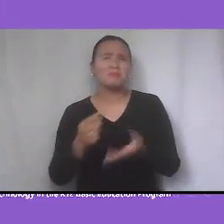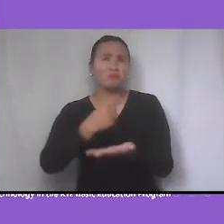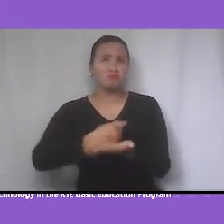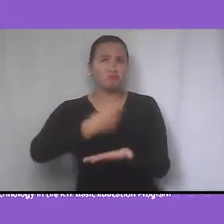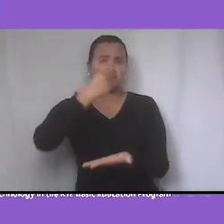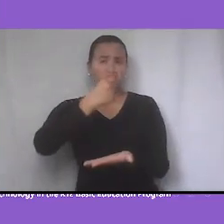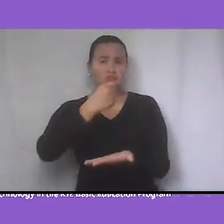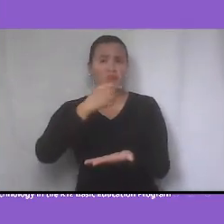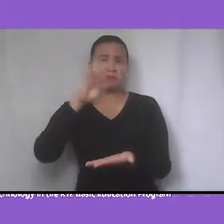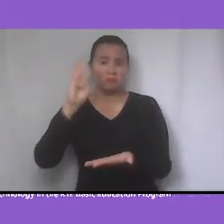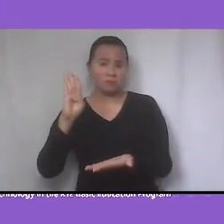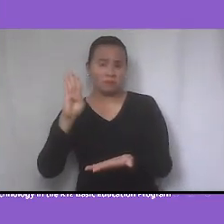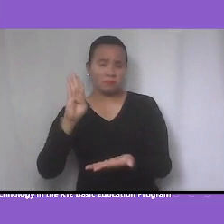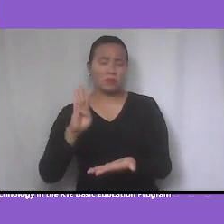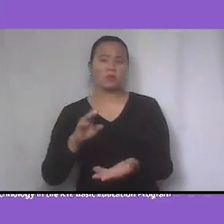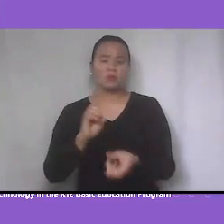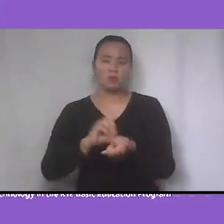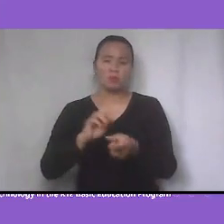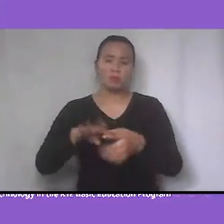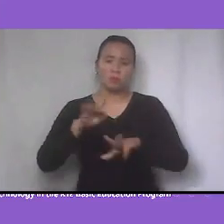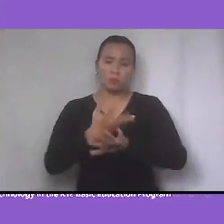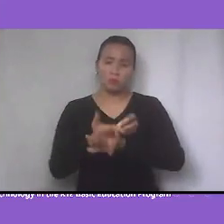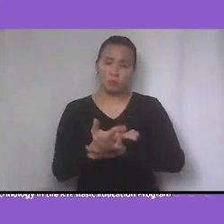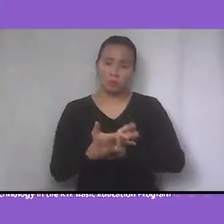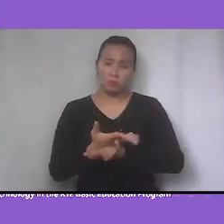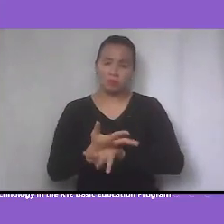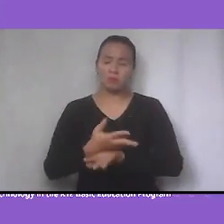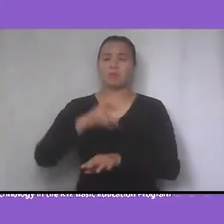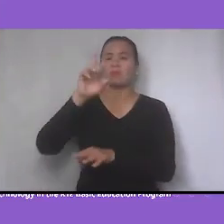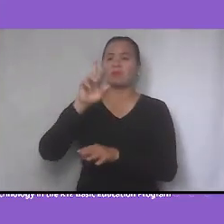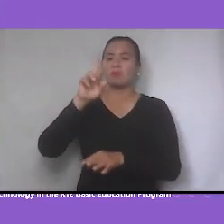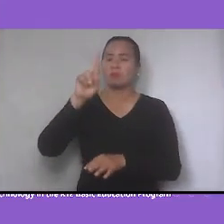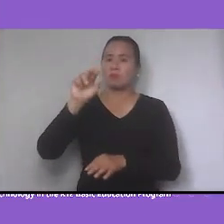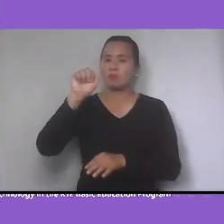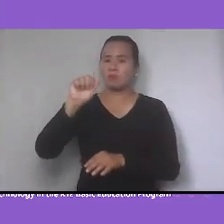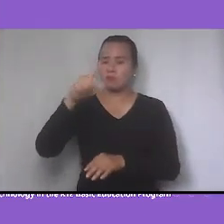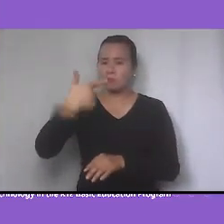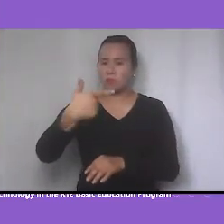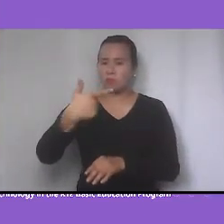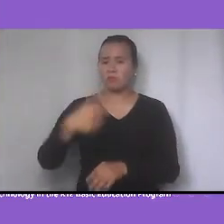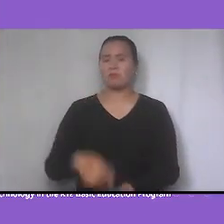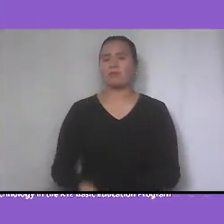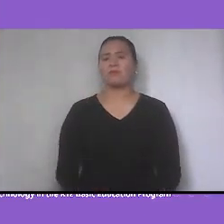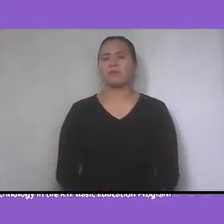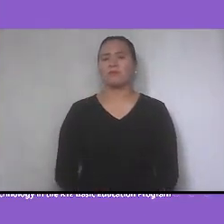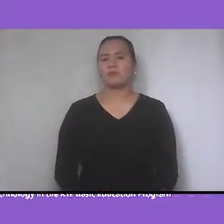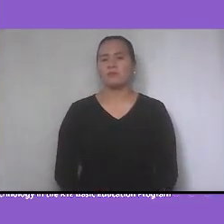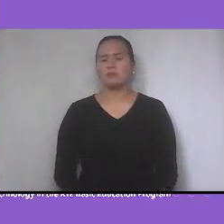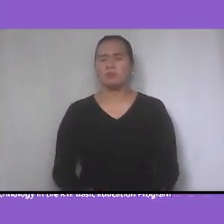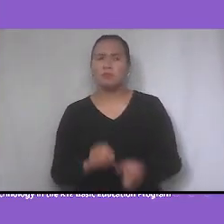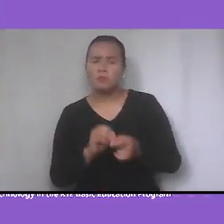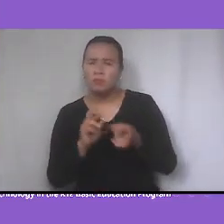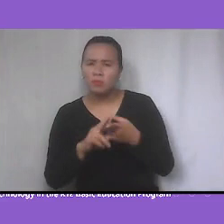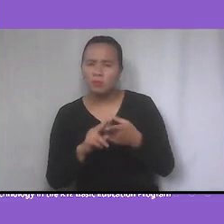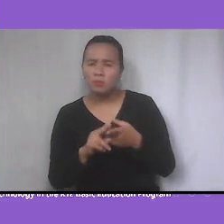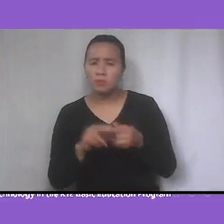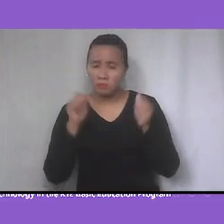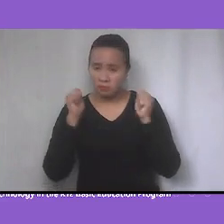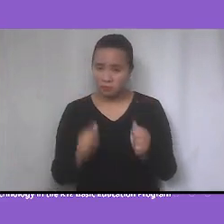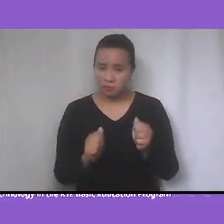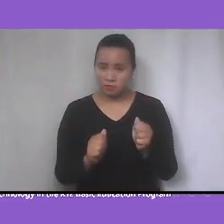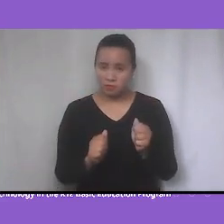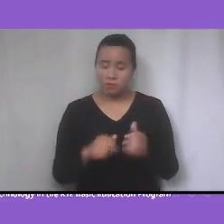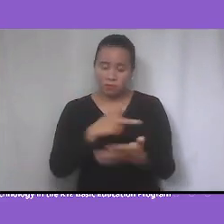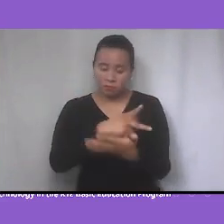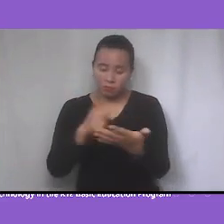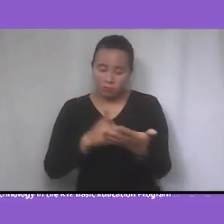naliligo, pinaliligoan natin si baby, pwede ba natin tingnan kung ano yung nagsisimulang bahagi ng katawan na nagsisimula